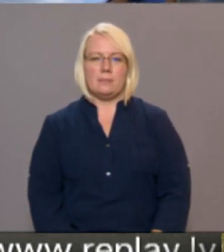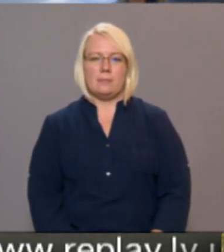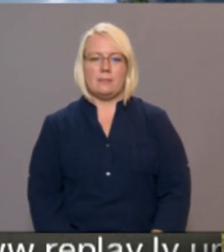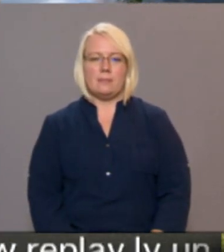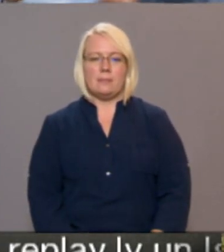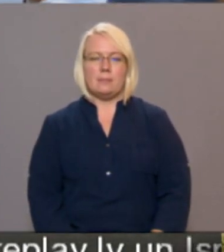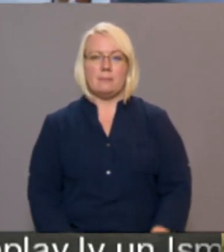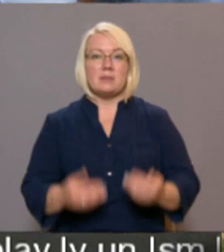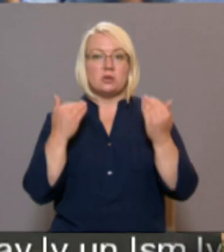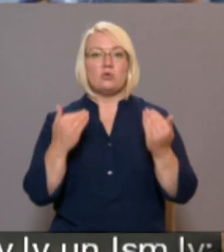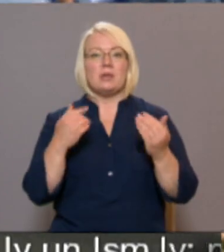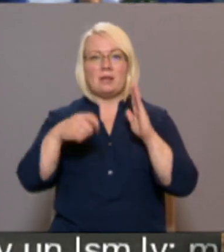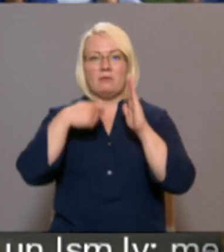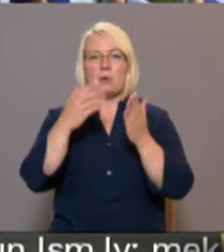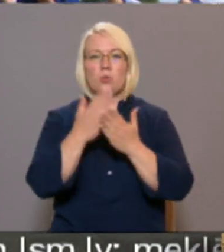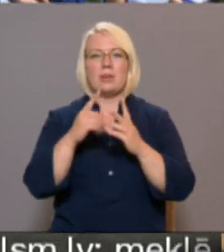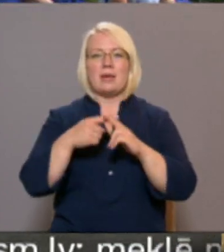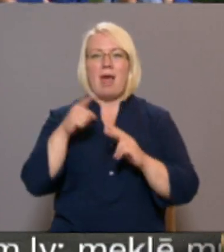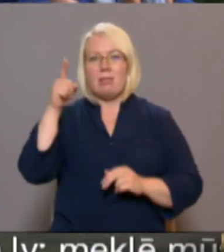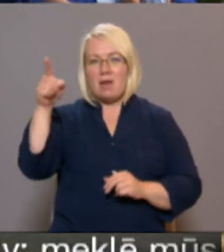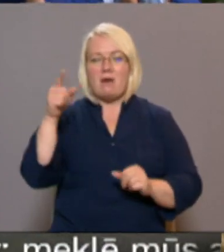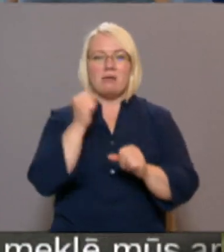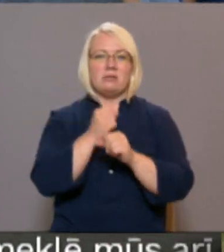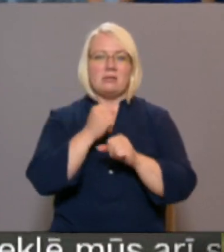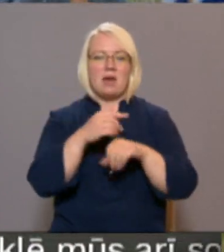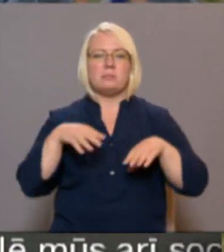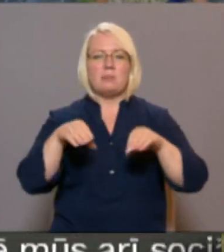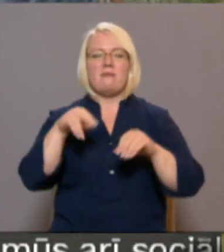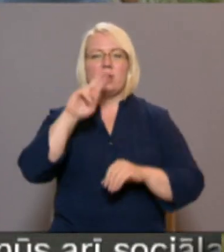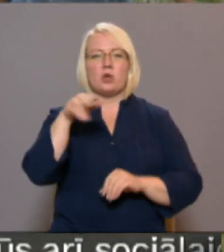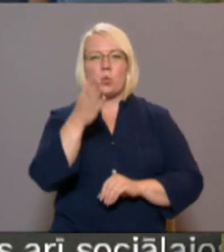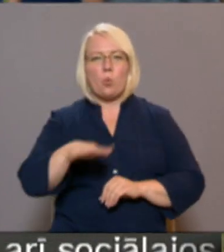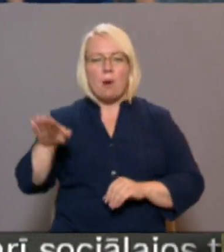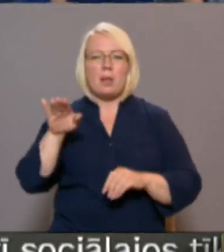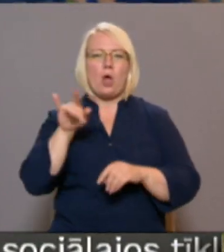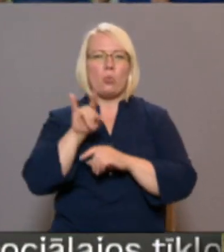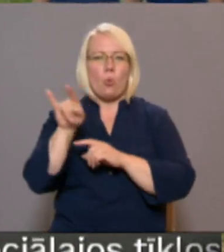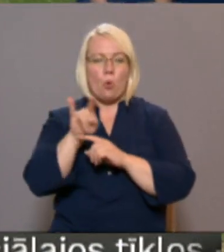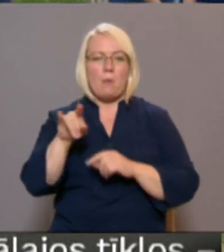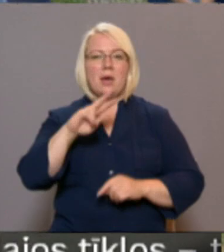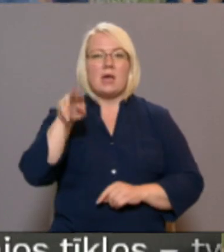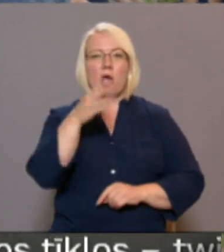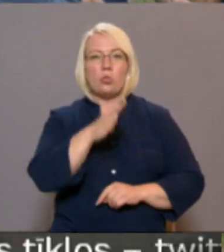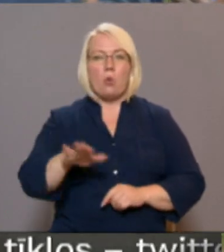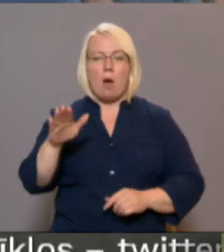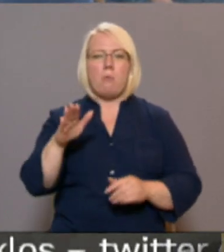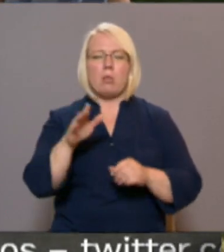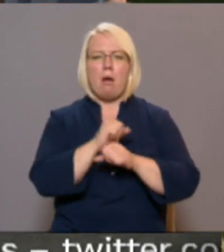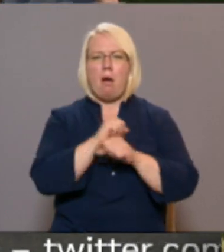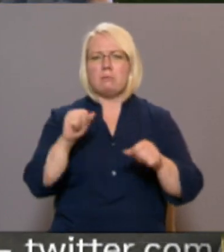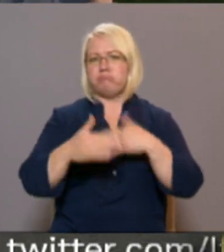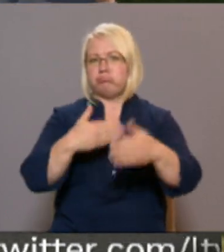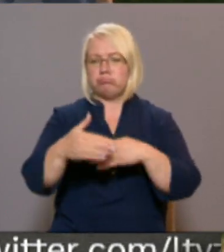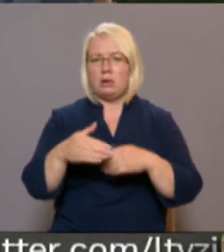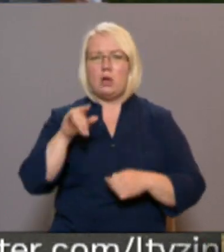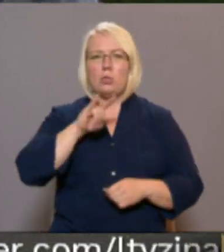2, 3, 4, 5, 6, 7, 8, 9, 10. Šodien filmēšana notiek Jelgavā. Darbs jau padarīts Dobilē un Tukumā. Ja Dobilē viss noticis bez aizķeršanās, tā